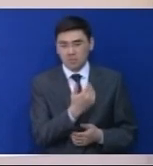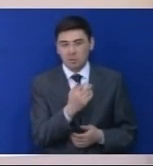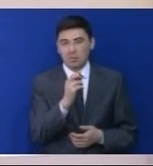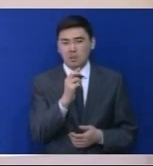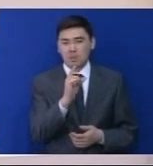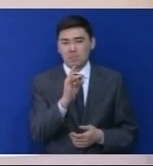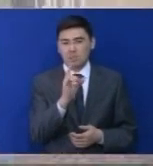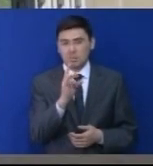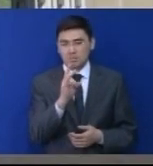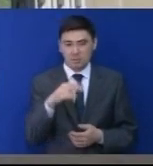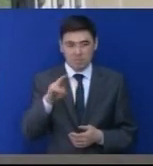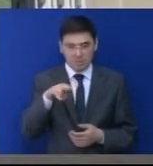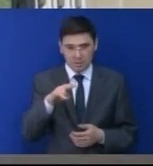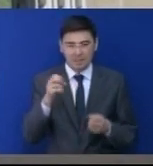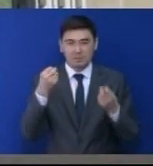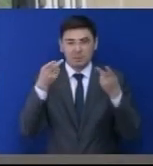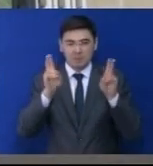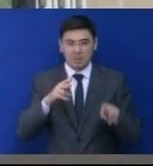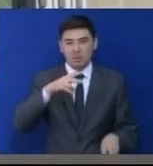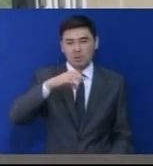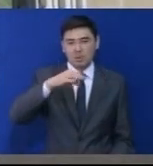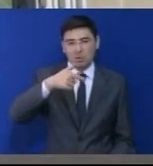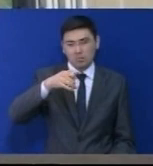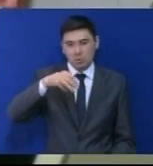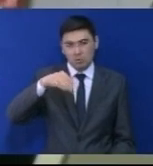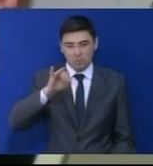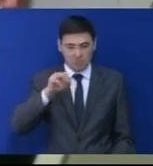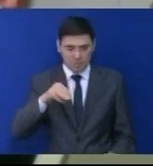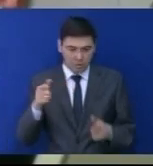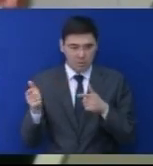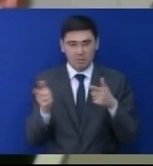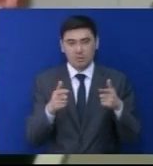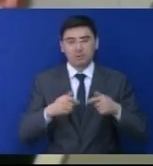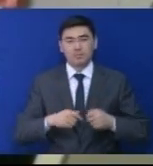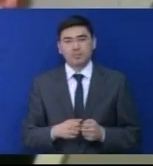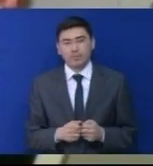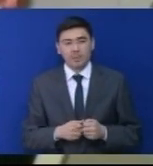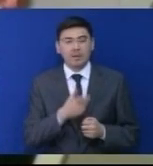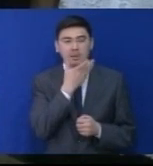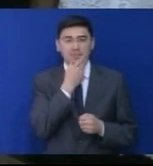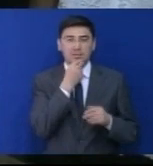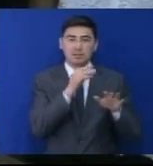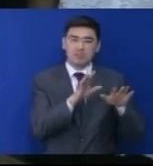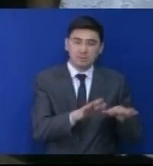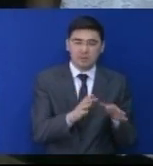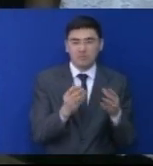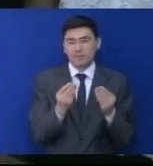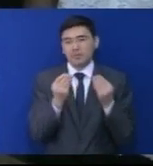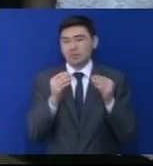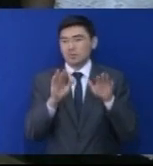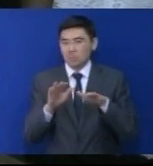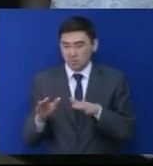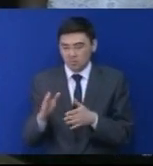жасалған. Семей қаласы баға жетпес құнды тарихымен, ерекше сәулет ғимараттармен және киелі орындармен мақтан